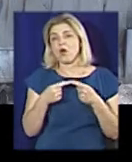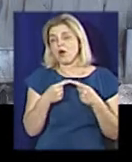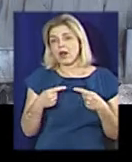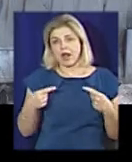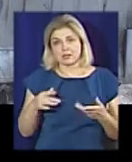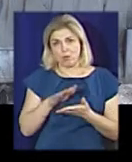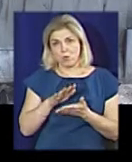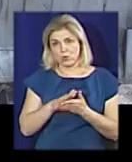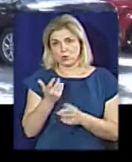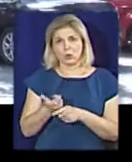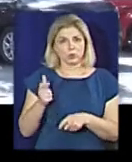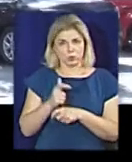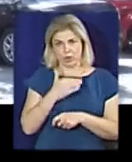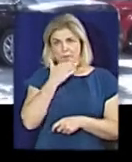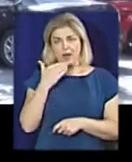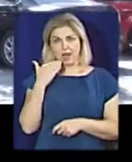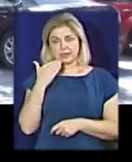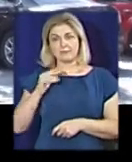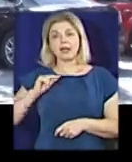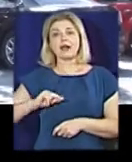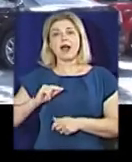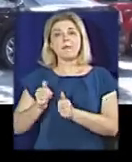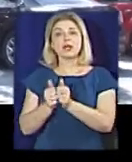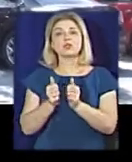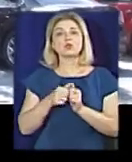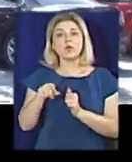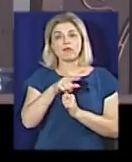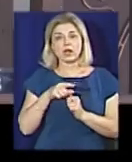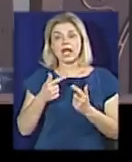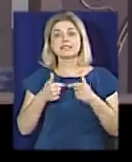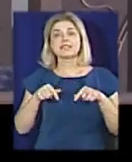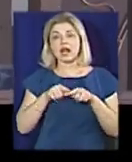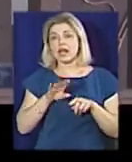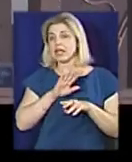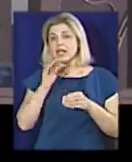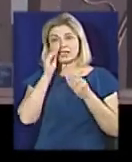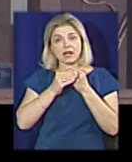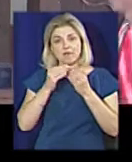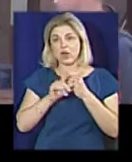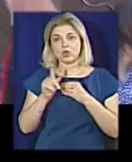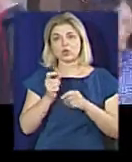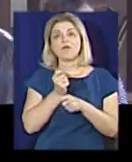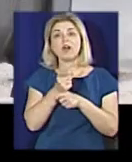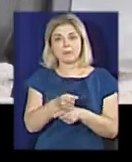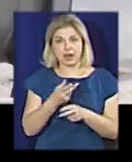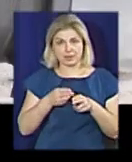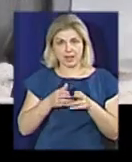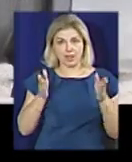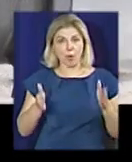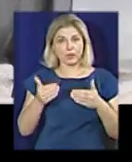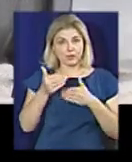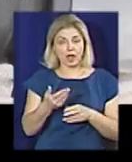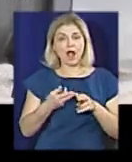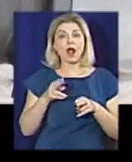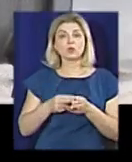його дуже багато. Працівники прилеглих закладів харчування не приховують, що скидають своє сміття до контейнерів, які встановлені